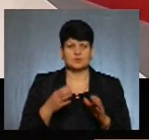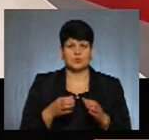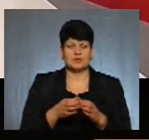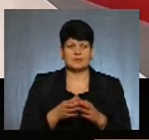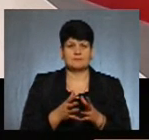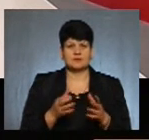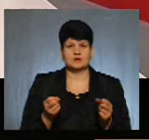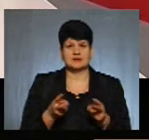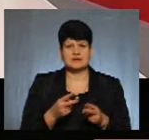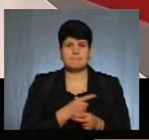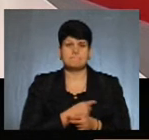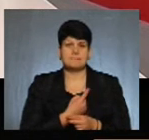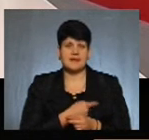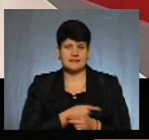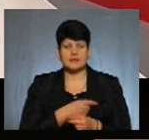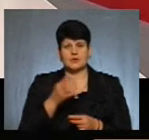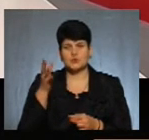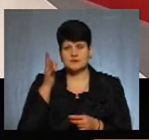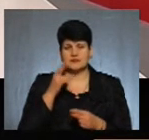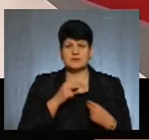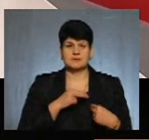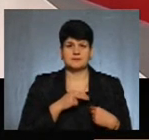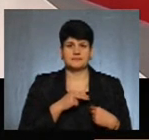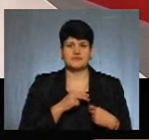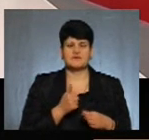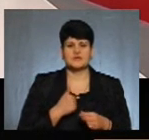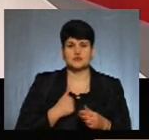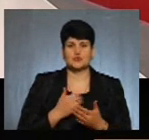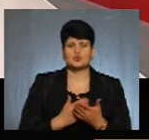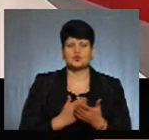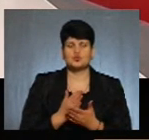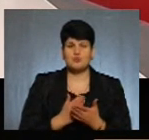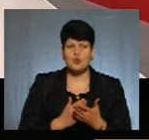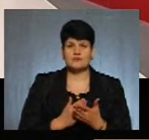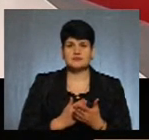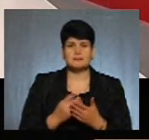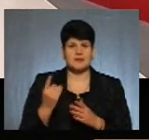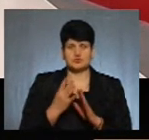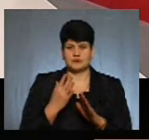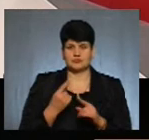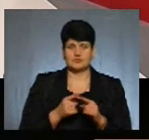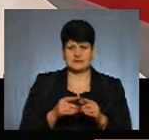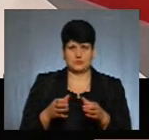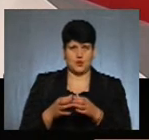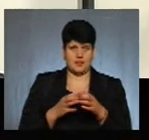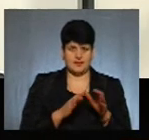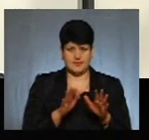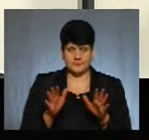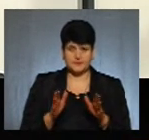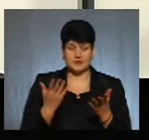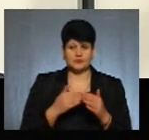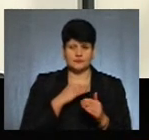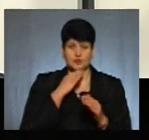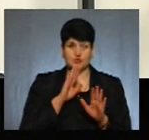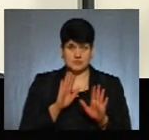більше ризику. Це в нас медики, освіта, працівники освіти, військовослужбовці. Перш за все, ці контингенти. Якщо